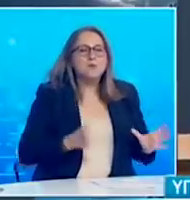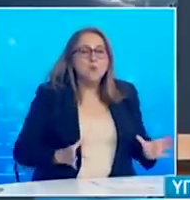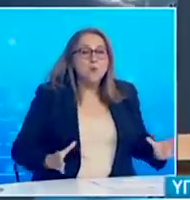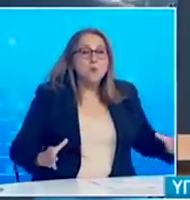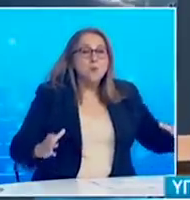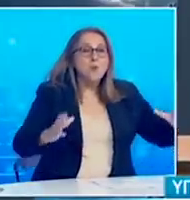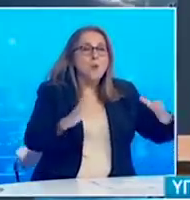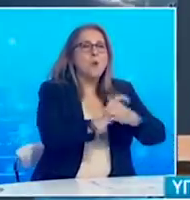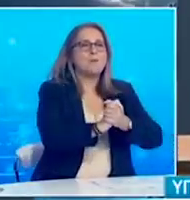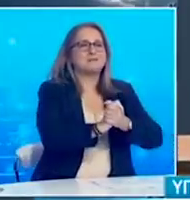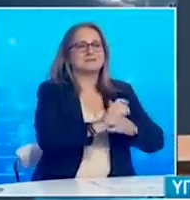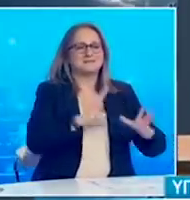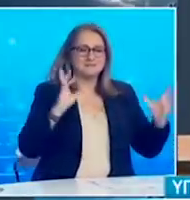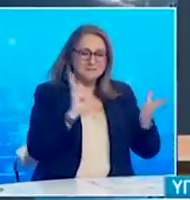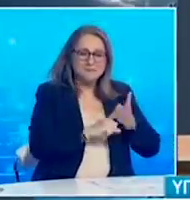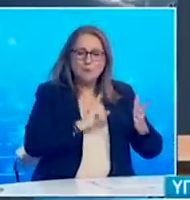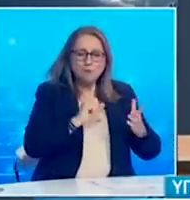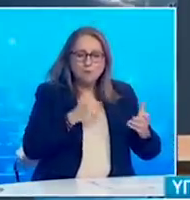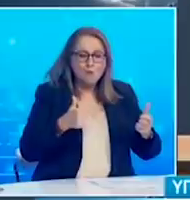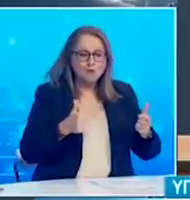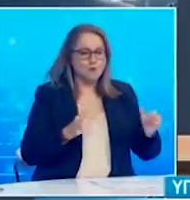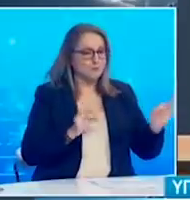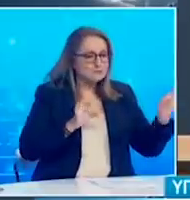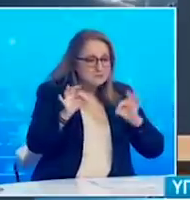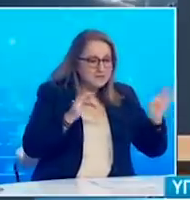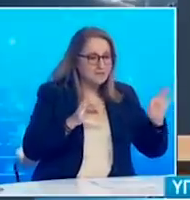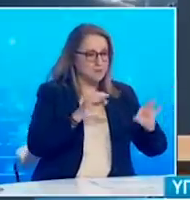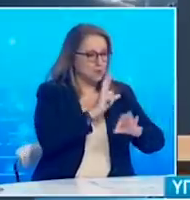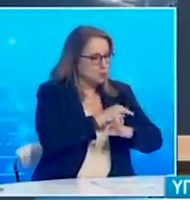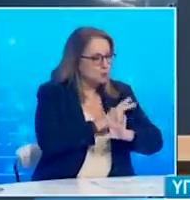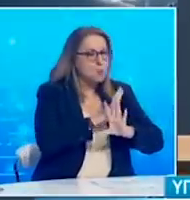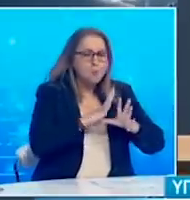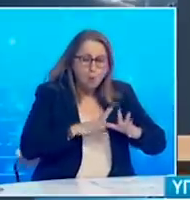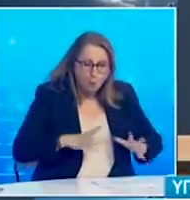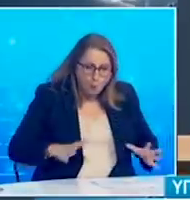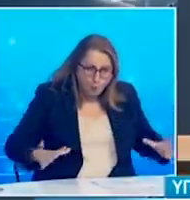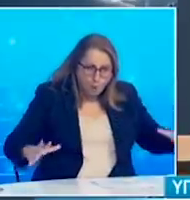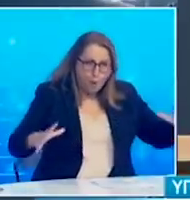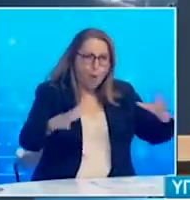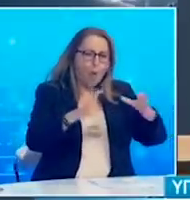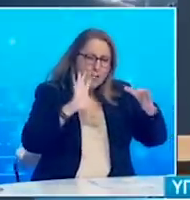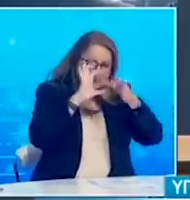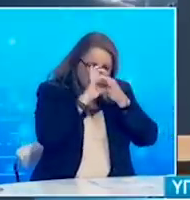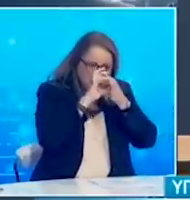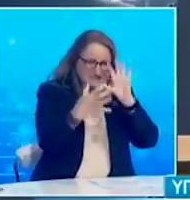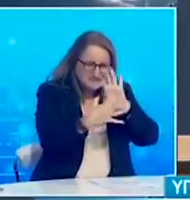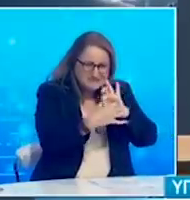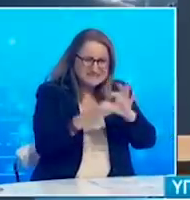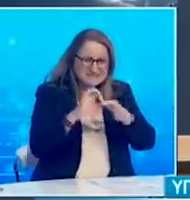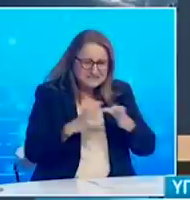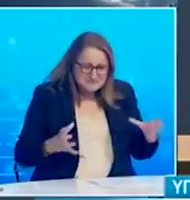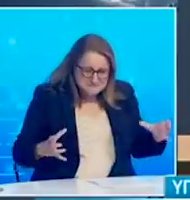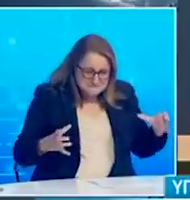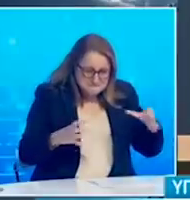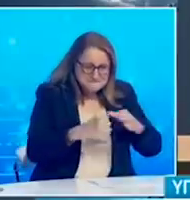να μην είναι μόνο επιχειρησιακή και όλες οι δυνάμεις του τόπου να ενώσουμε αγωνίες και ανησυχίες στην